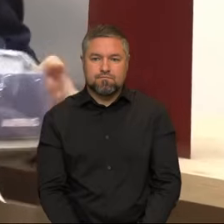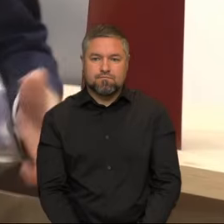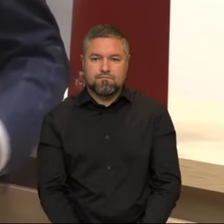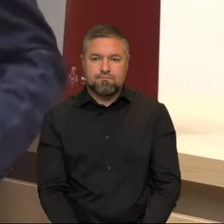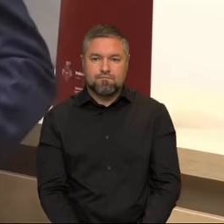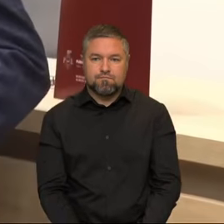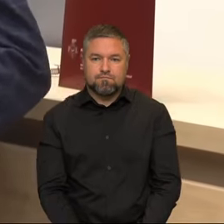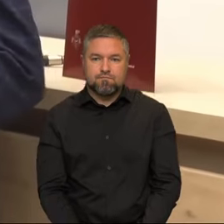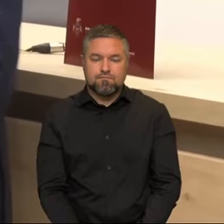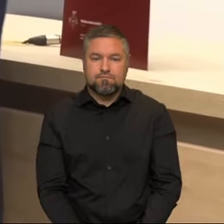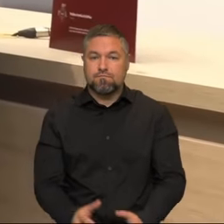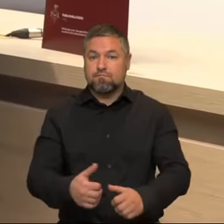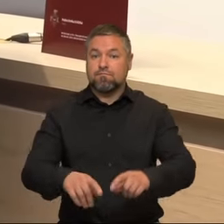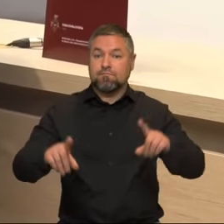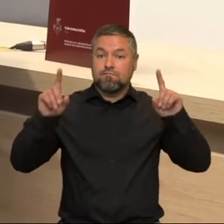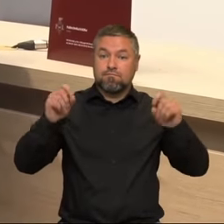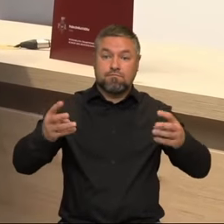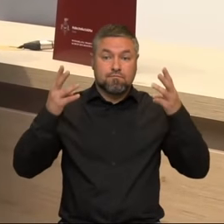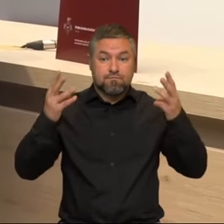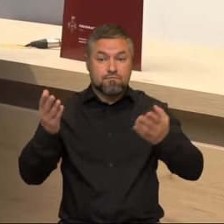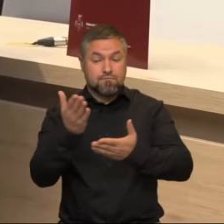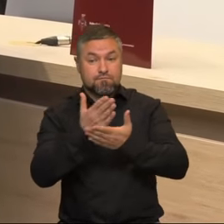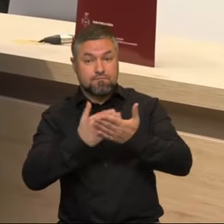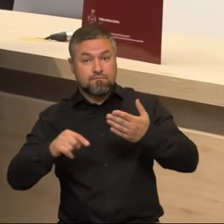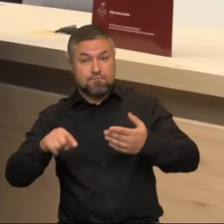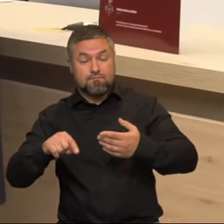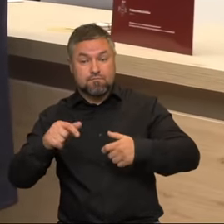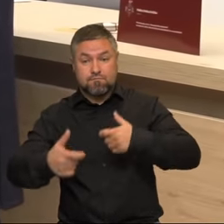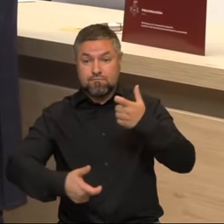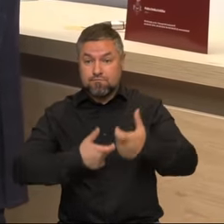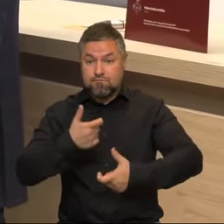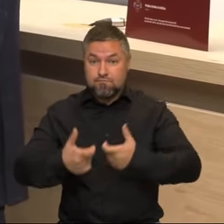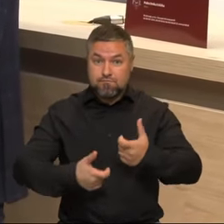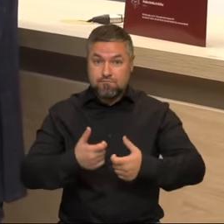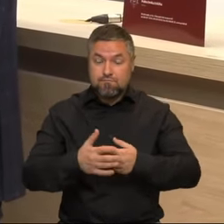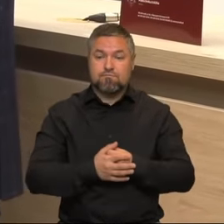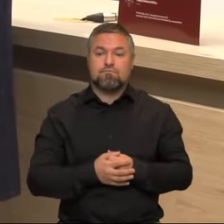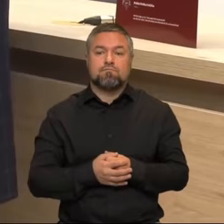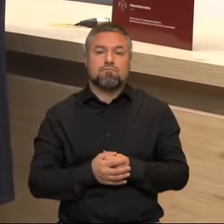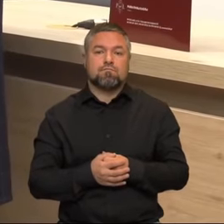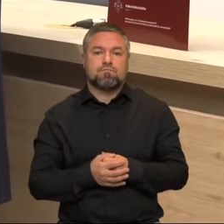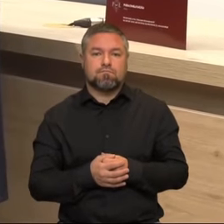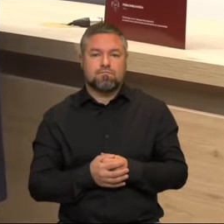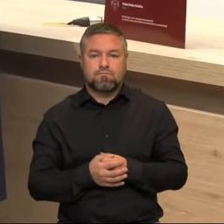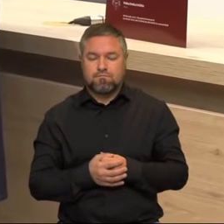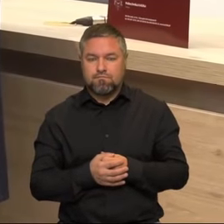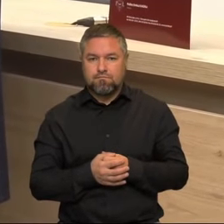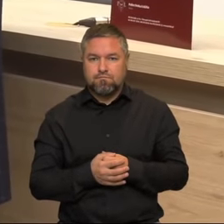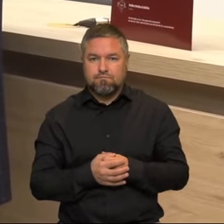Szanowni Państwo, rozpoczynamy najważniejszą część tej uroczystości, immatrykulację.